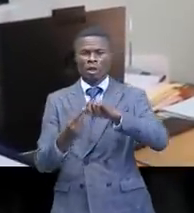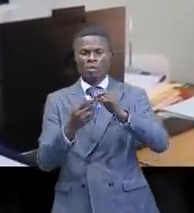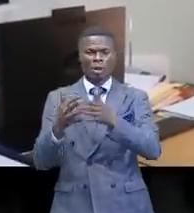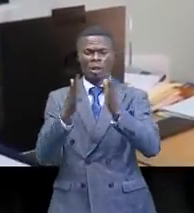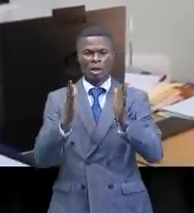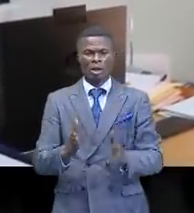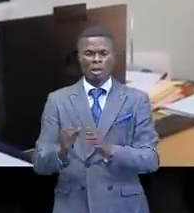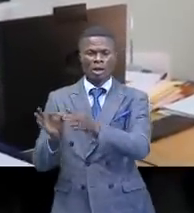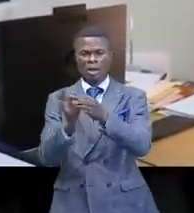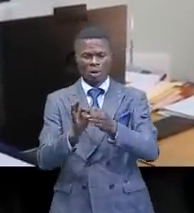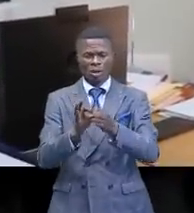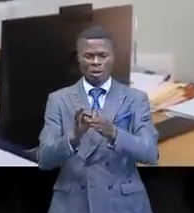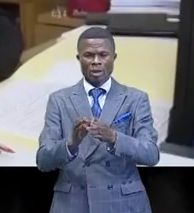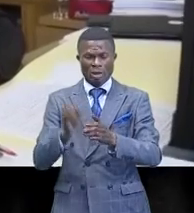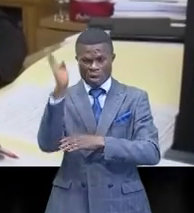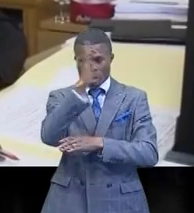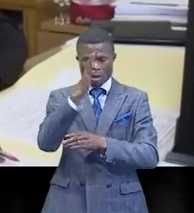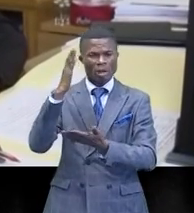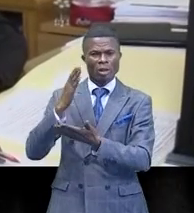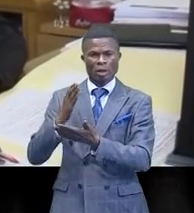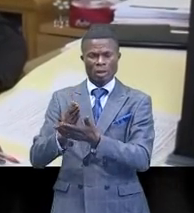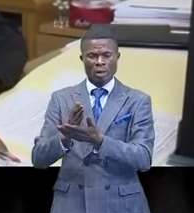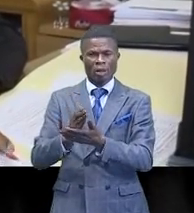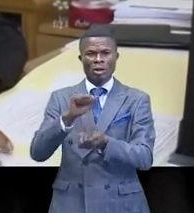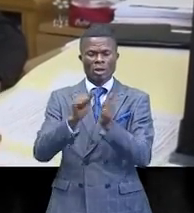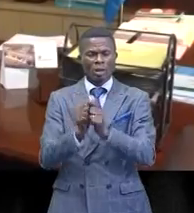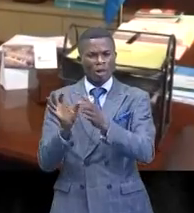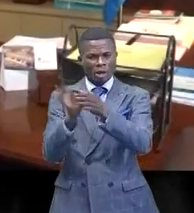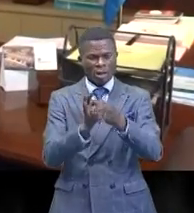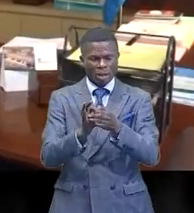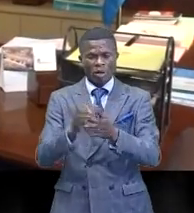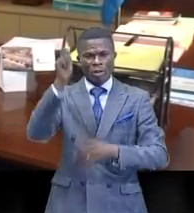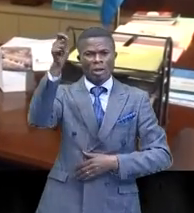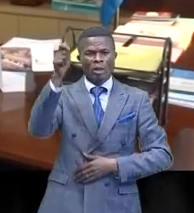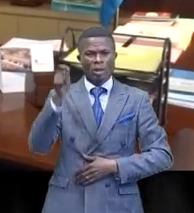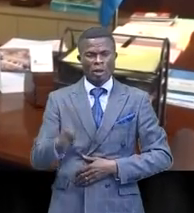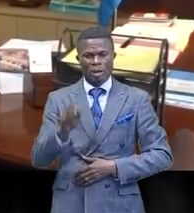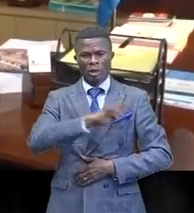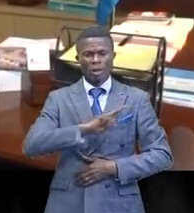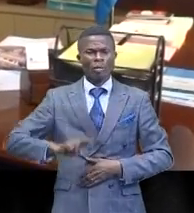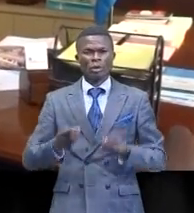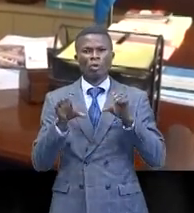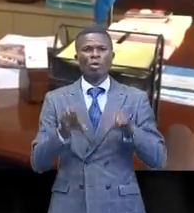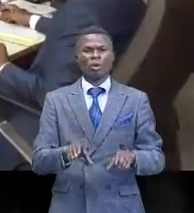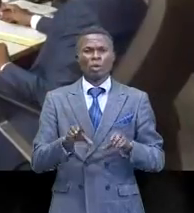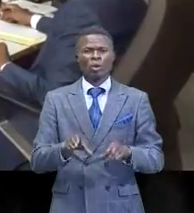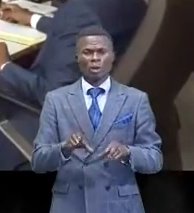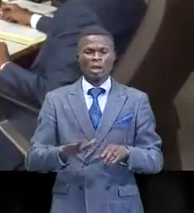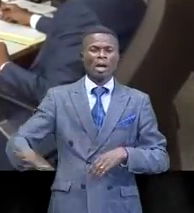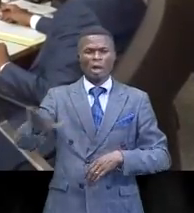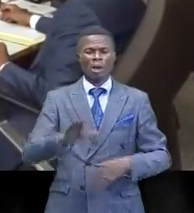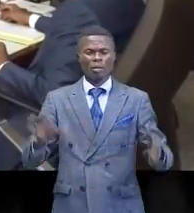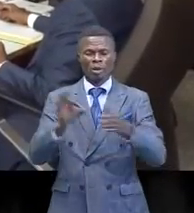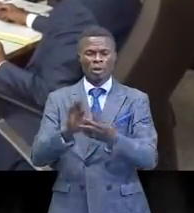américaines de l'unité spéciale antiterrorisme dans le cadre de la coopération militaire République démocratique du Congo, États-Unis